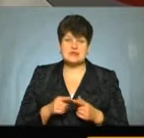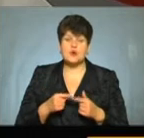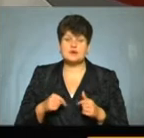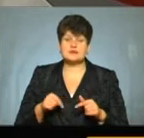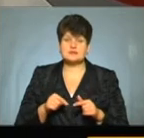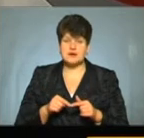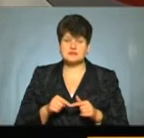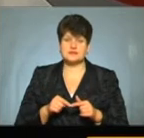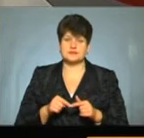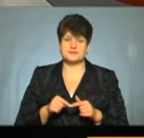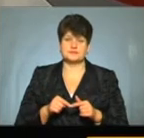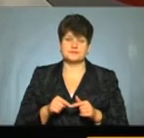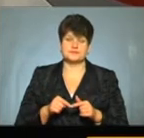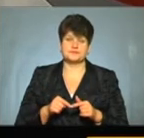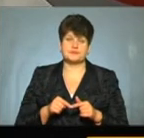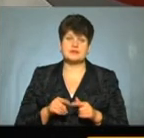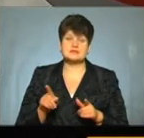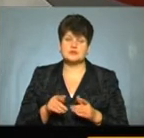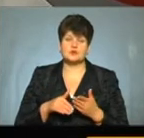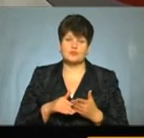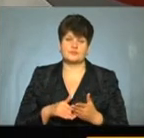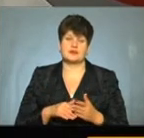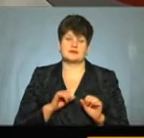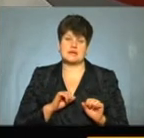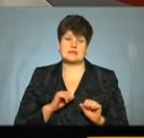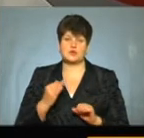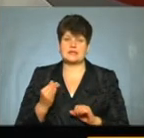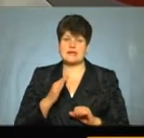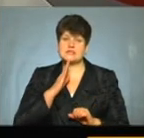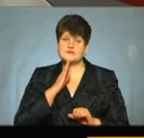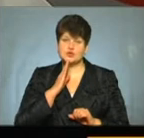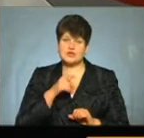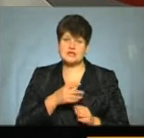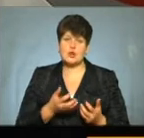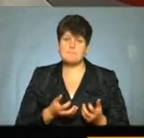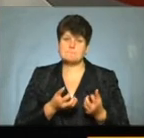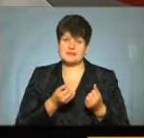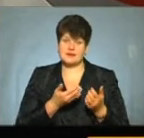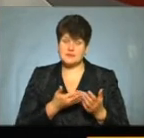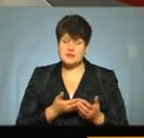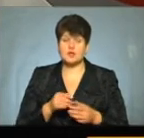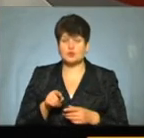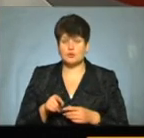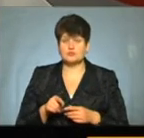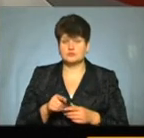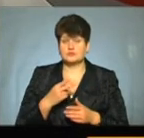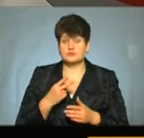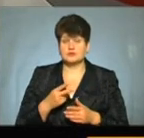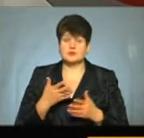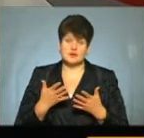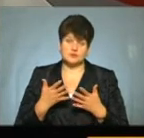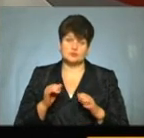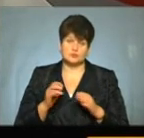приводу сприяння захисту інтересів жінок, ну і їхньої підтримки. Тому очевидно, що зможуть звертатися